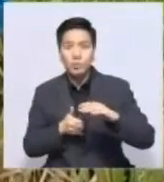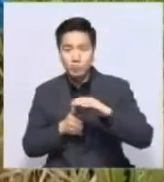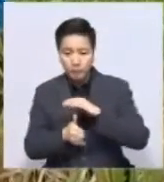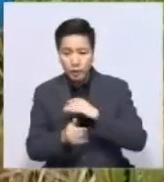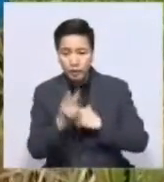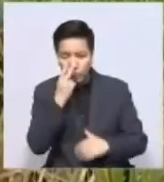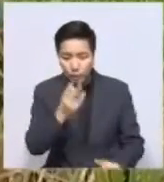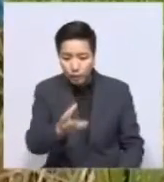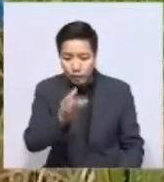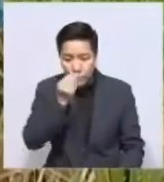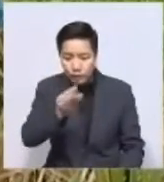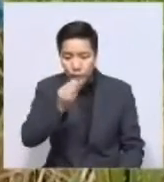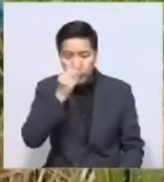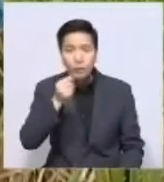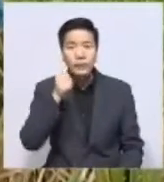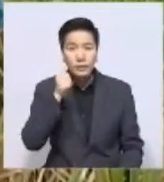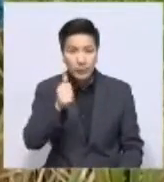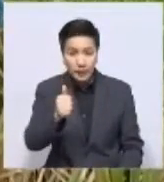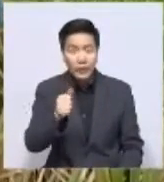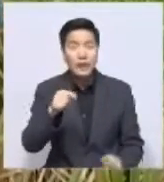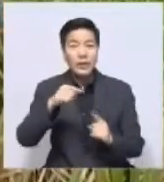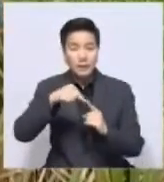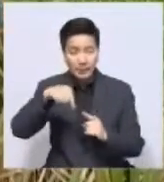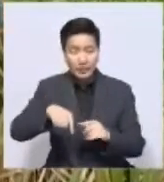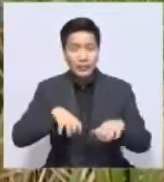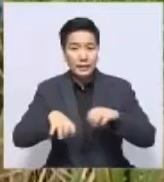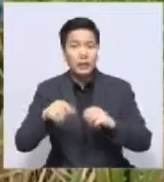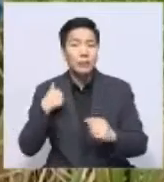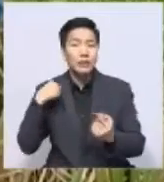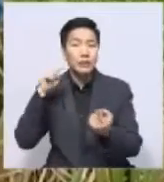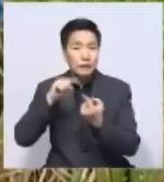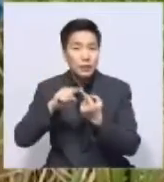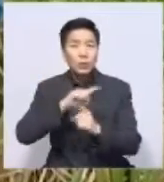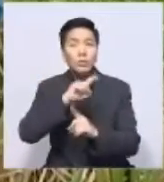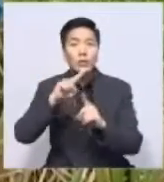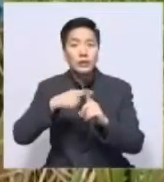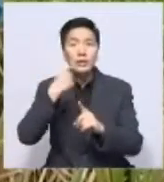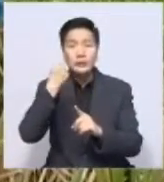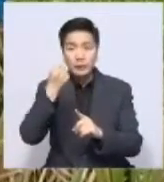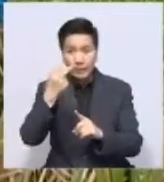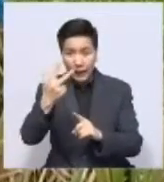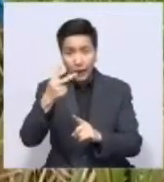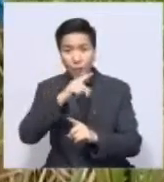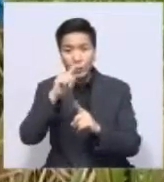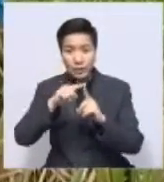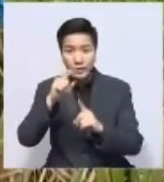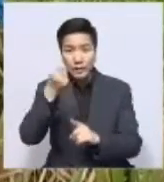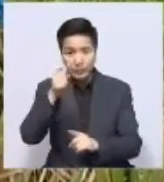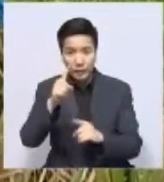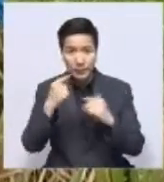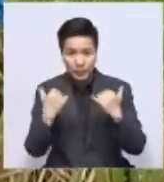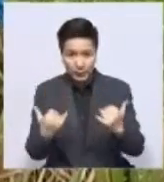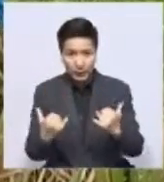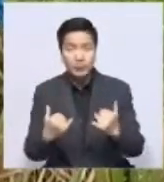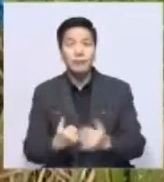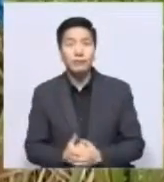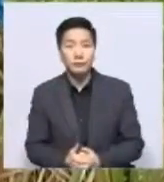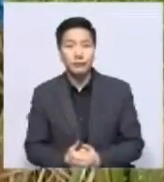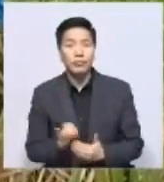ารับชมงานอุ่นไอรักคลายความหนาวได้ครับซึ่งงานนะครับจะมีไปจนถึงวันที่11 มีนาคมนี้ครับและนี่คือบรรยากาศการจัดงานอุ่น